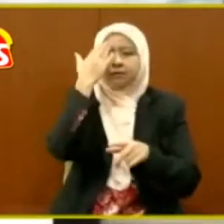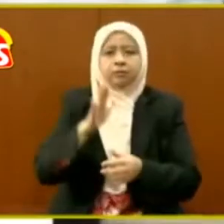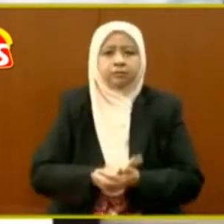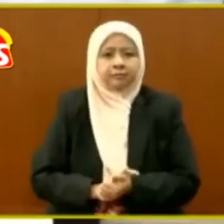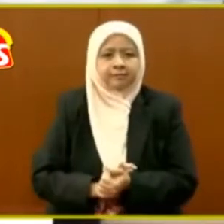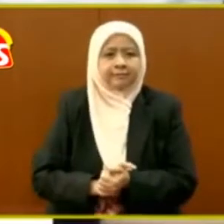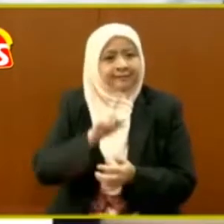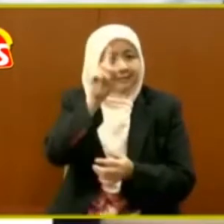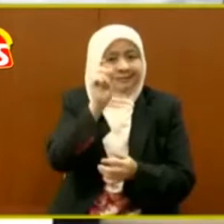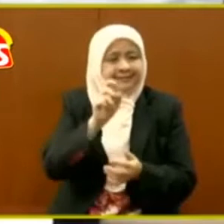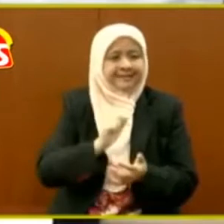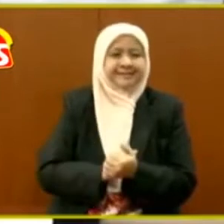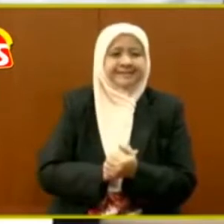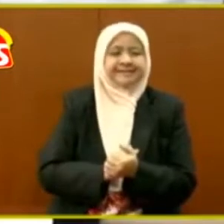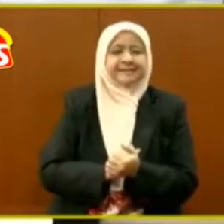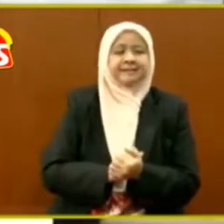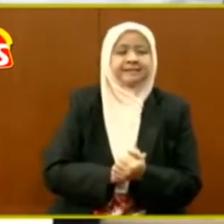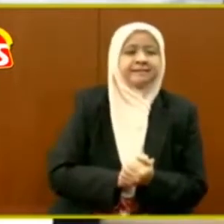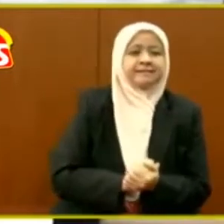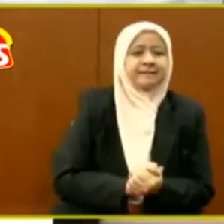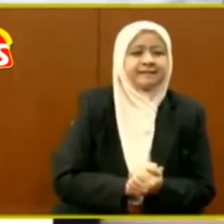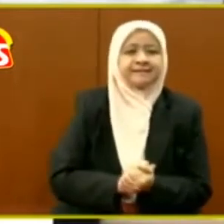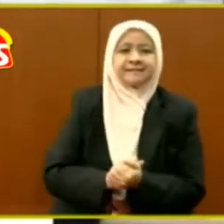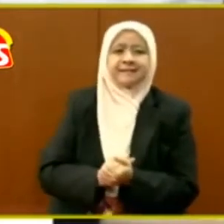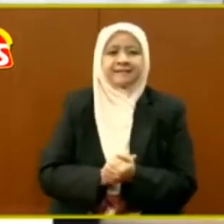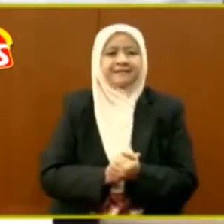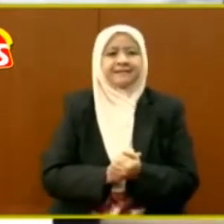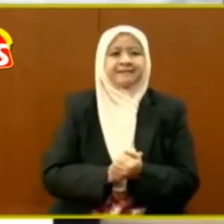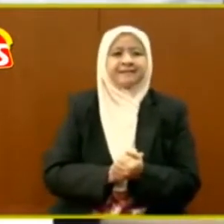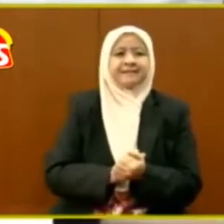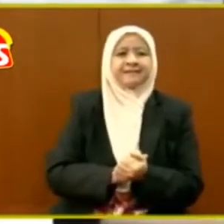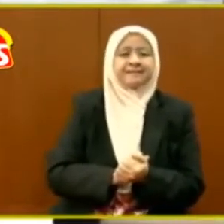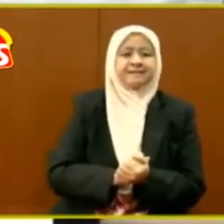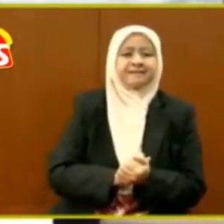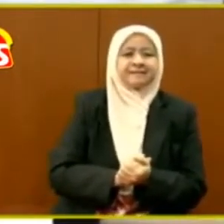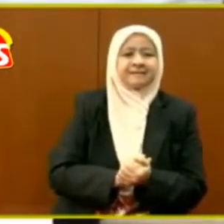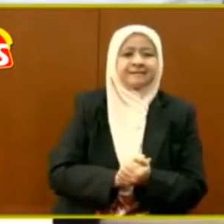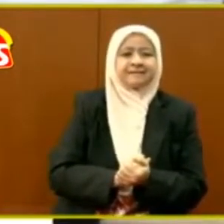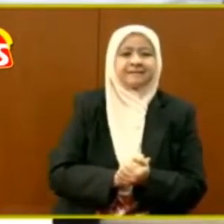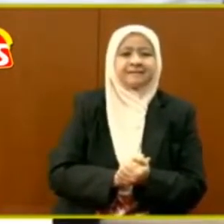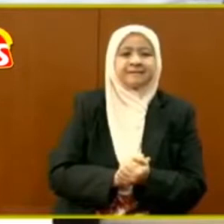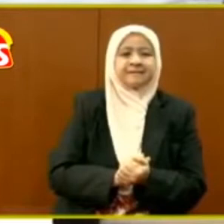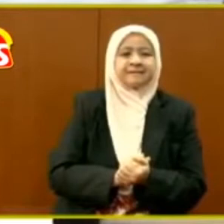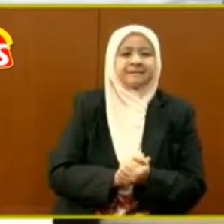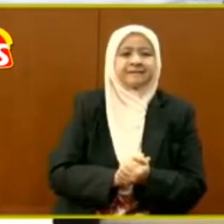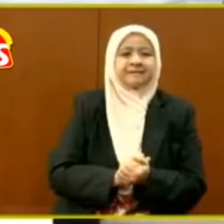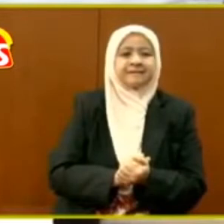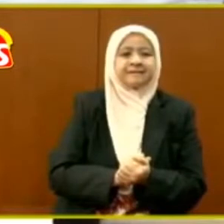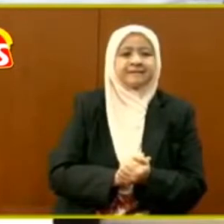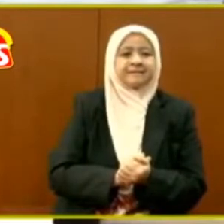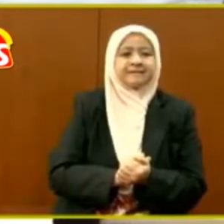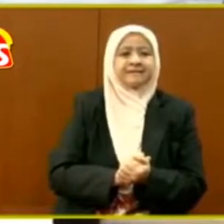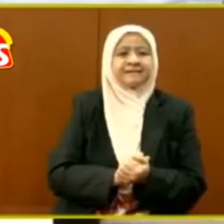warna balik katanya yg baru proses tekan ataupun kasih sayang ini baru boleh dikatakan bijak saya tengok tadi ama matantei Bro